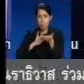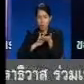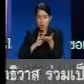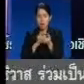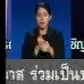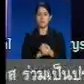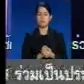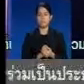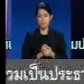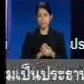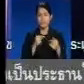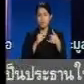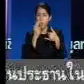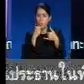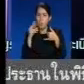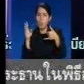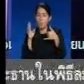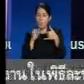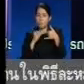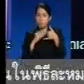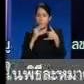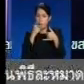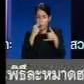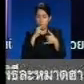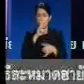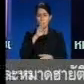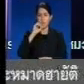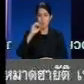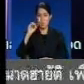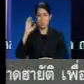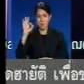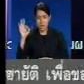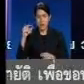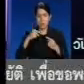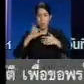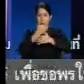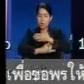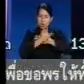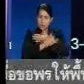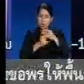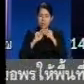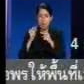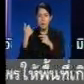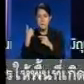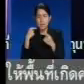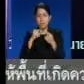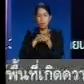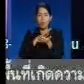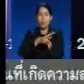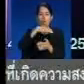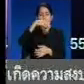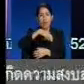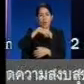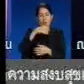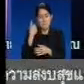นอกจากไข้หวัดใหญ่สายพันธุ์ใหม่2009ที่ตอนนี้ทุกประเทศกำลังเฝ้าระวังตามสถานศึกษานะครับและสถานที่สาธารณะแล้วล่าสุดในบ้านเ